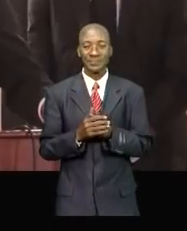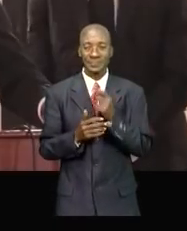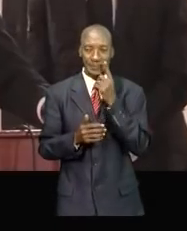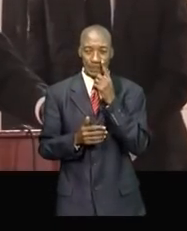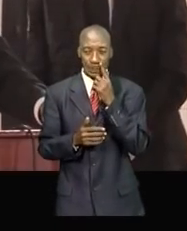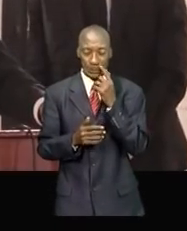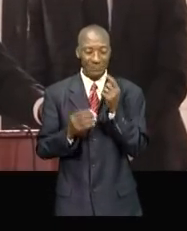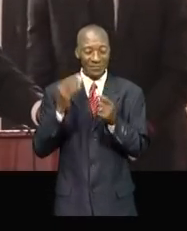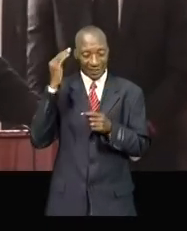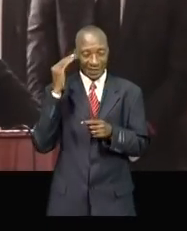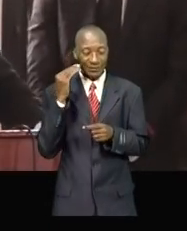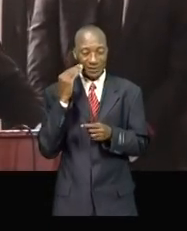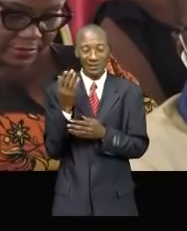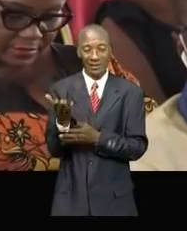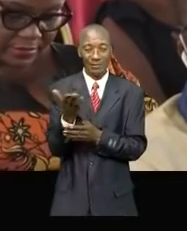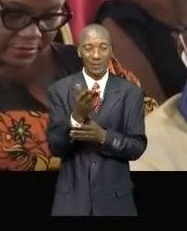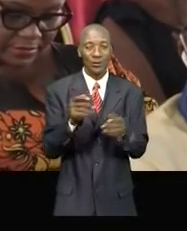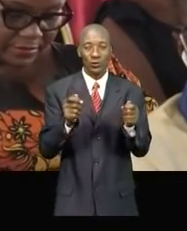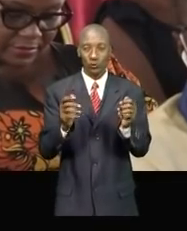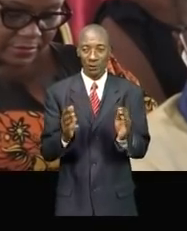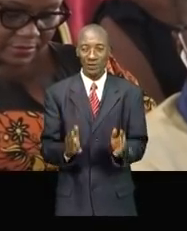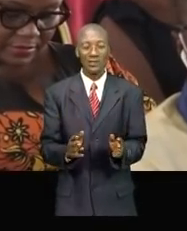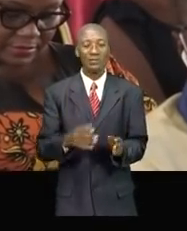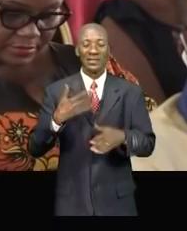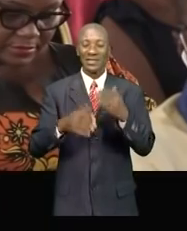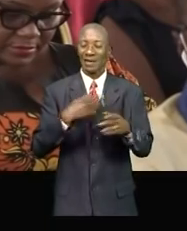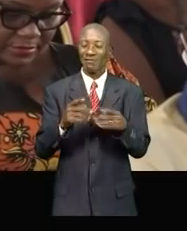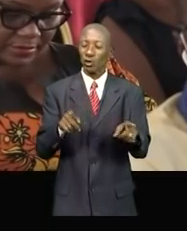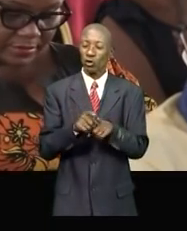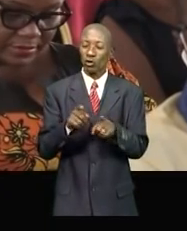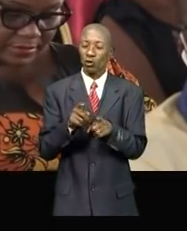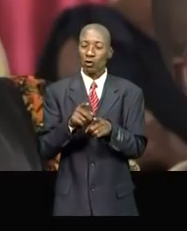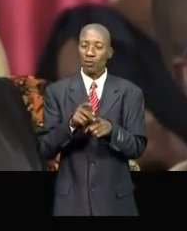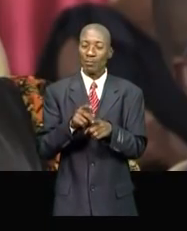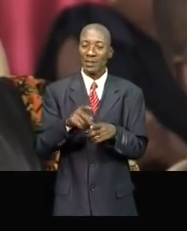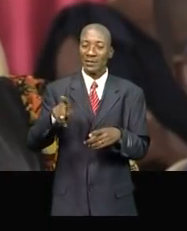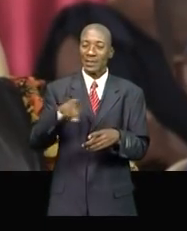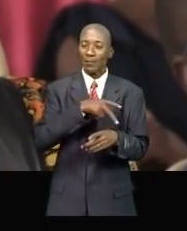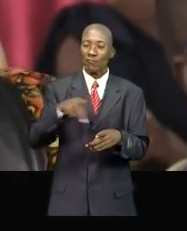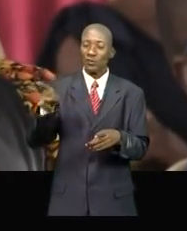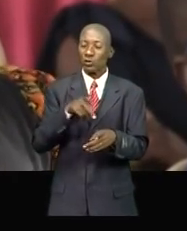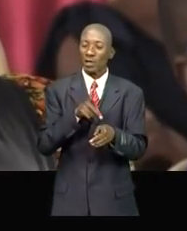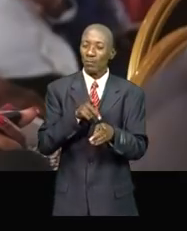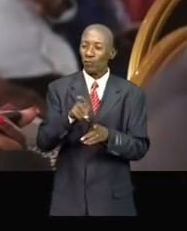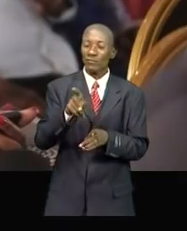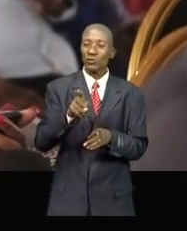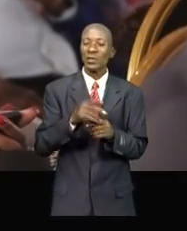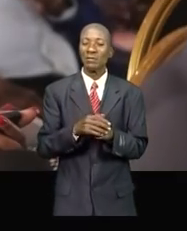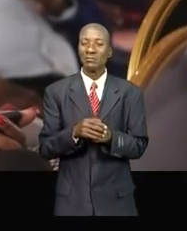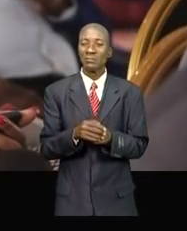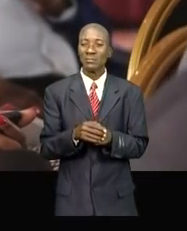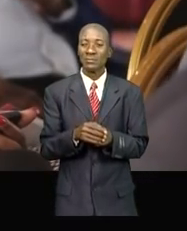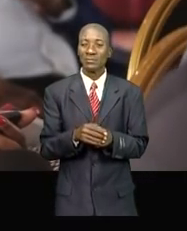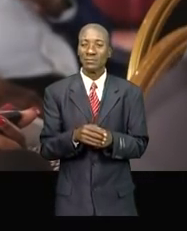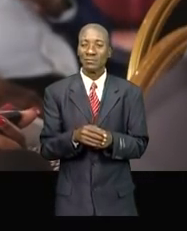Katemwe, qui a exhorté les chevaliers de la plume au professionnalisme dans l'exercice de leur métier, mais aussi à dénoncer l'infiltration